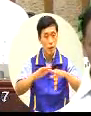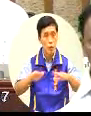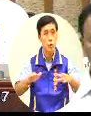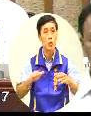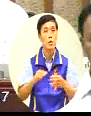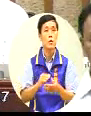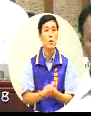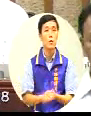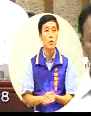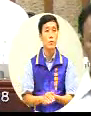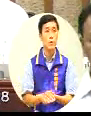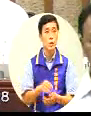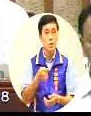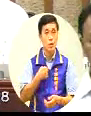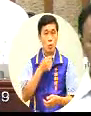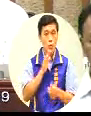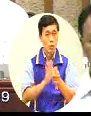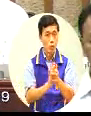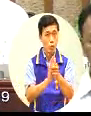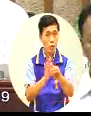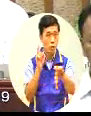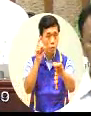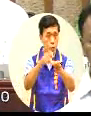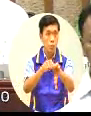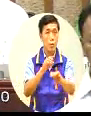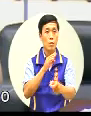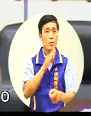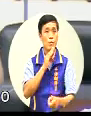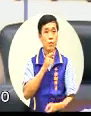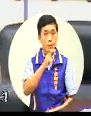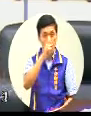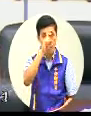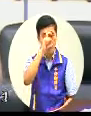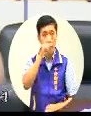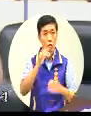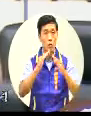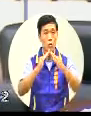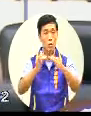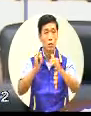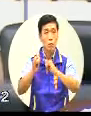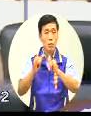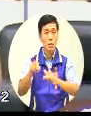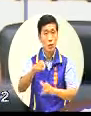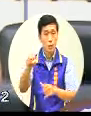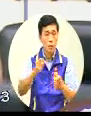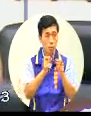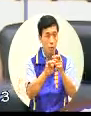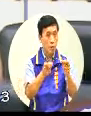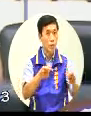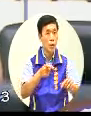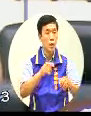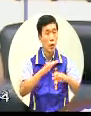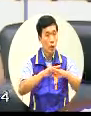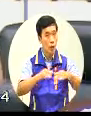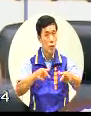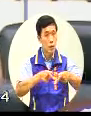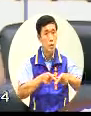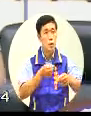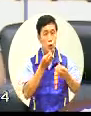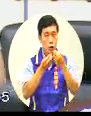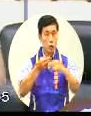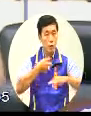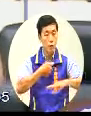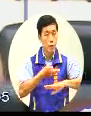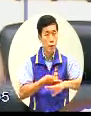在地实在，哦，这是阮推动的目标。 他说希望哦，我们的市民可以买得安心，然后吃得放心哦，朝这个目